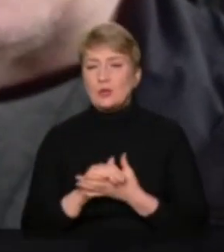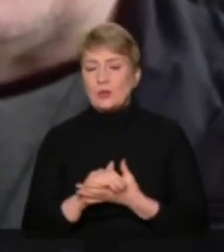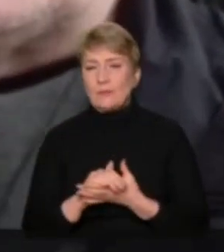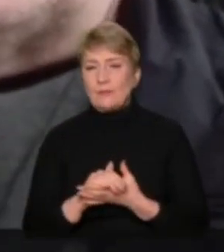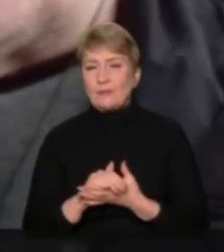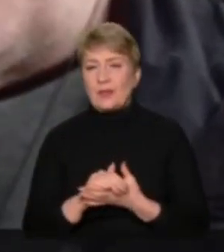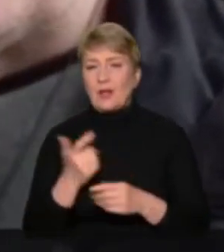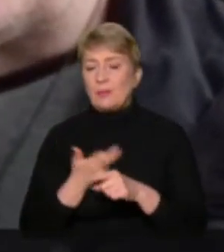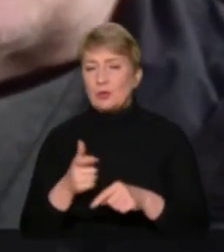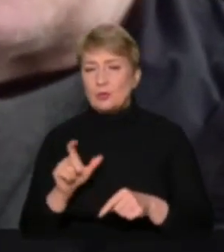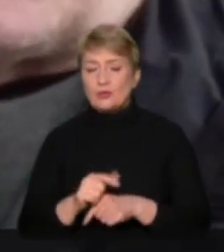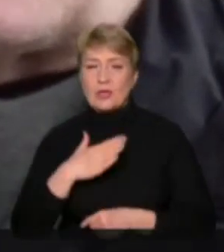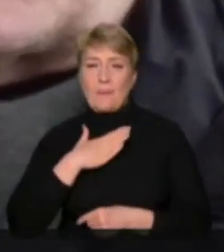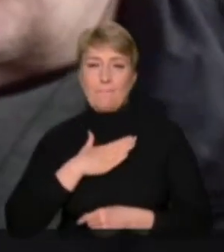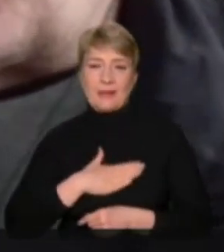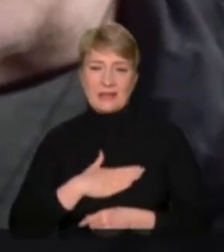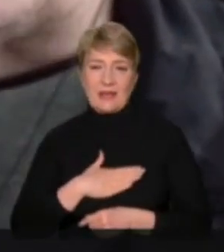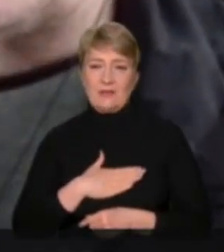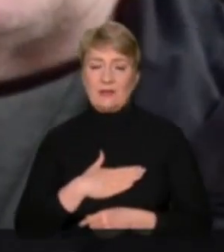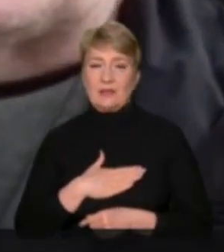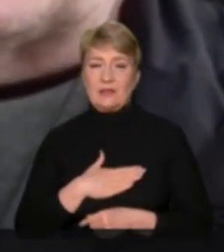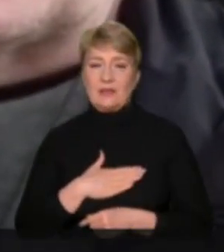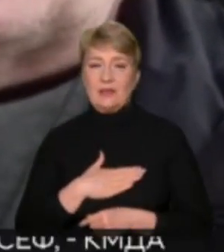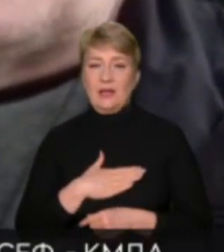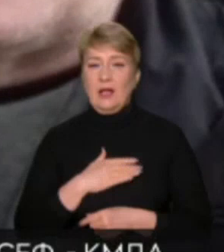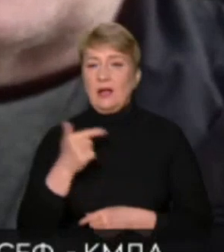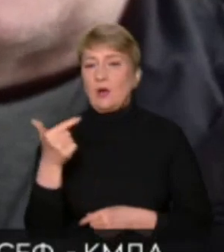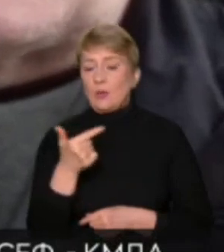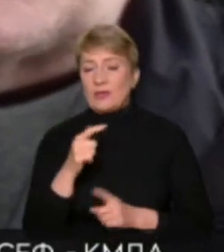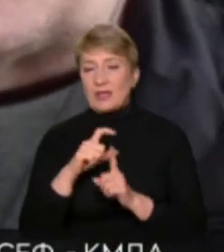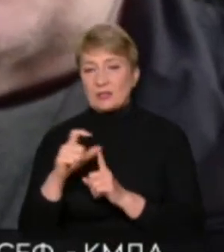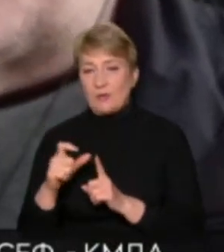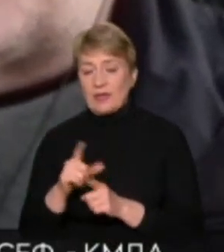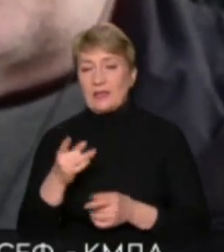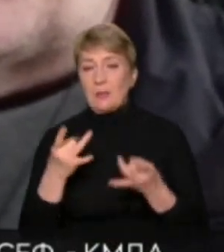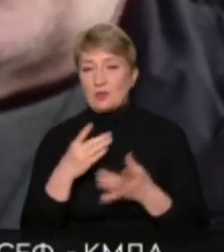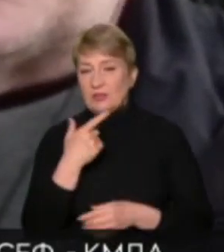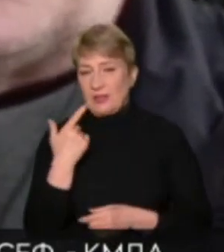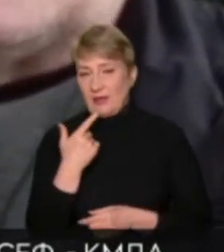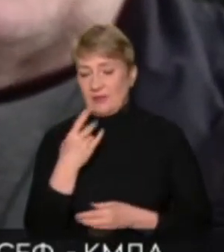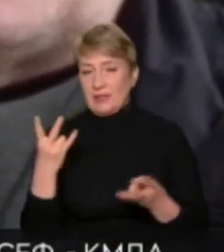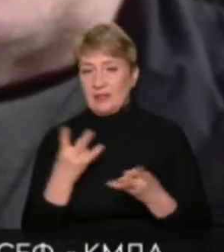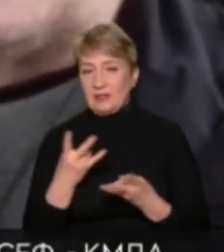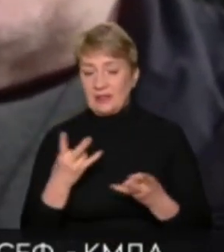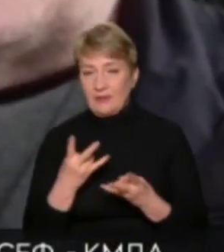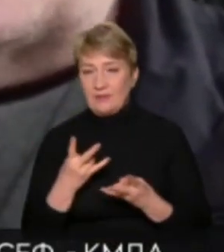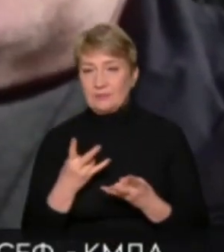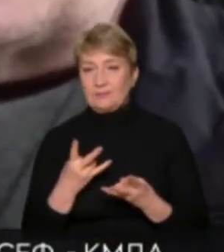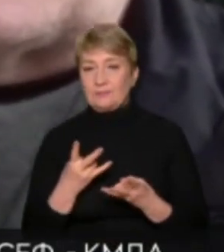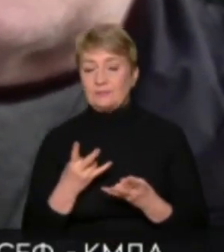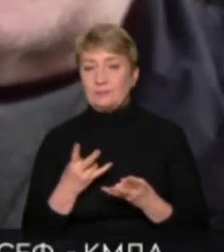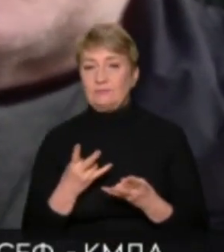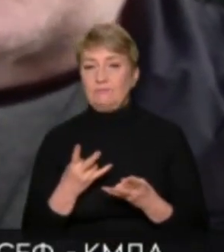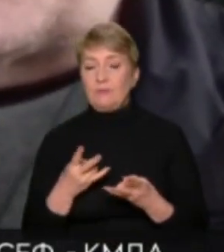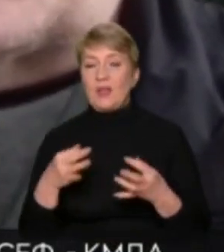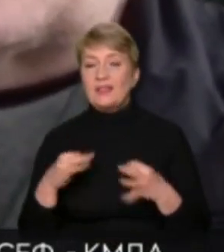дуже приємні на услугу гуманітарні якісь слова. Вони казали, що треба денацифікувати, демілітаризувати, що